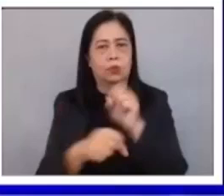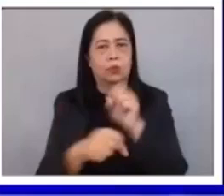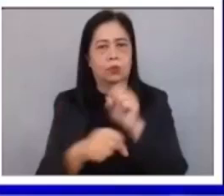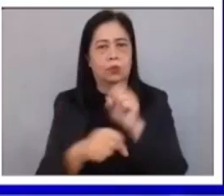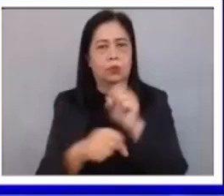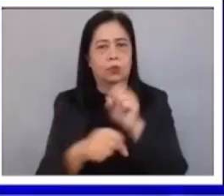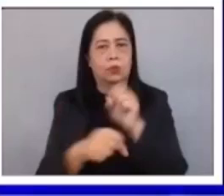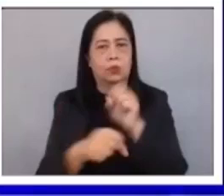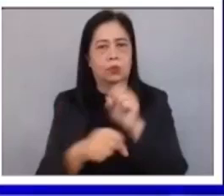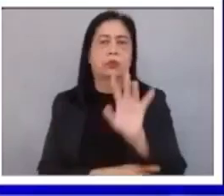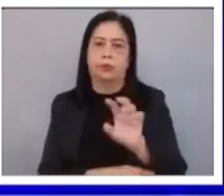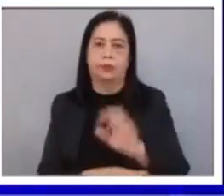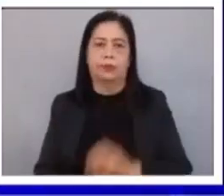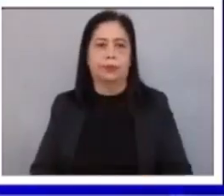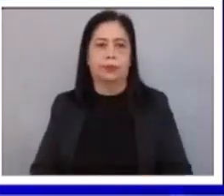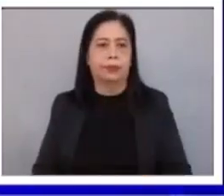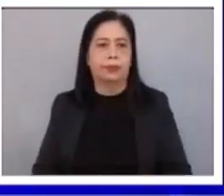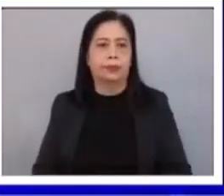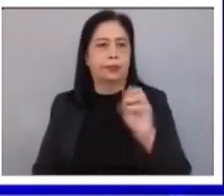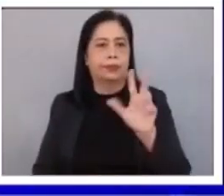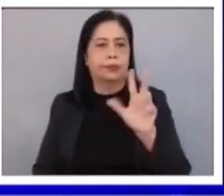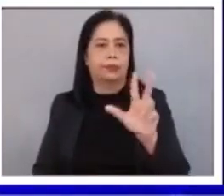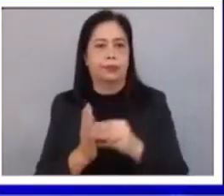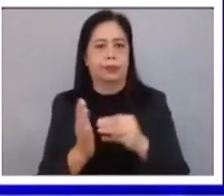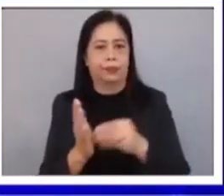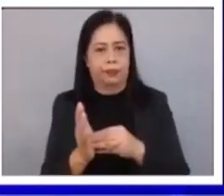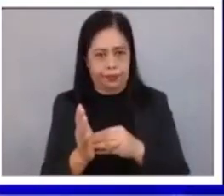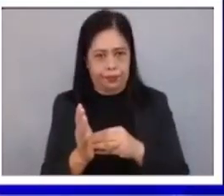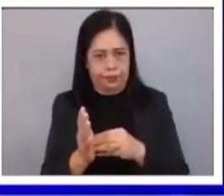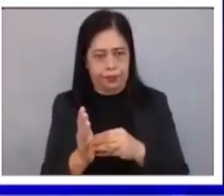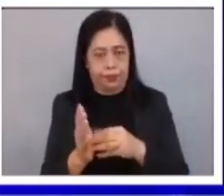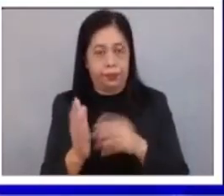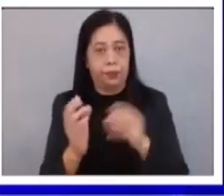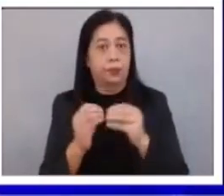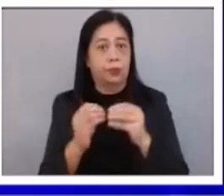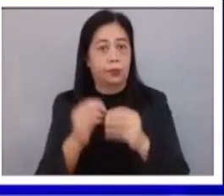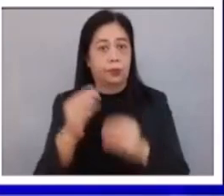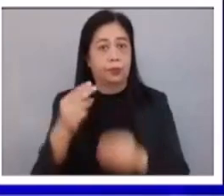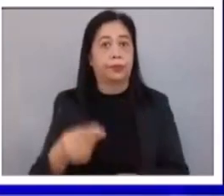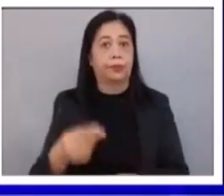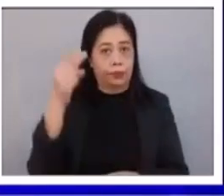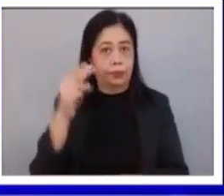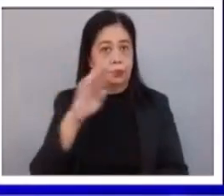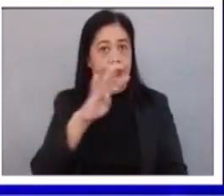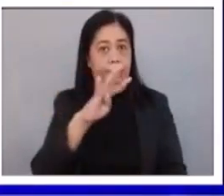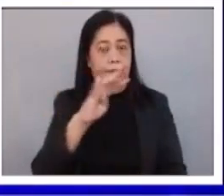Ito ay mas mataas ng 488,000 kung ikukumpara sa